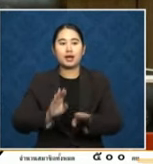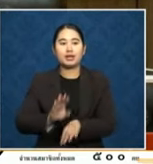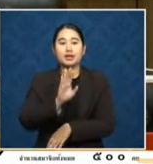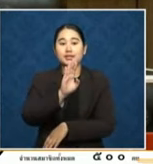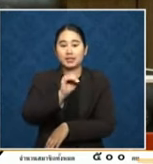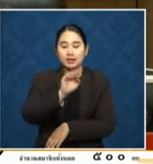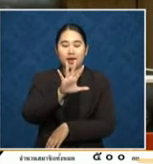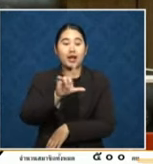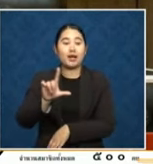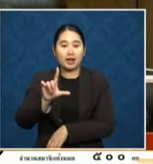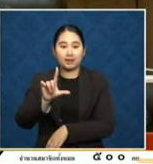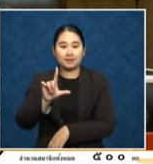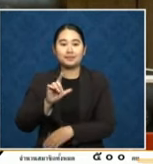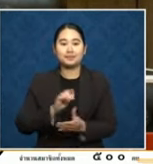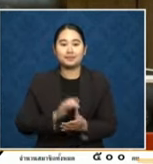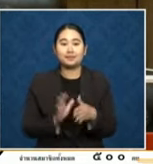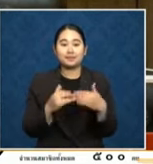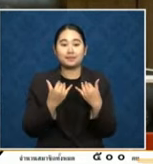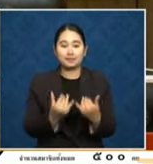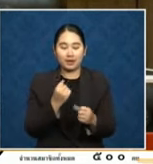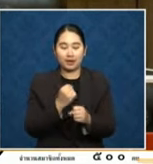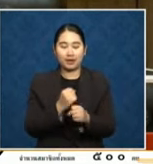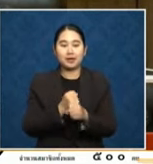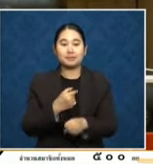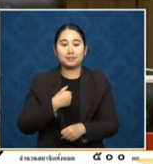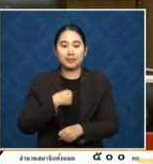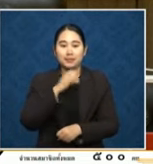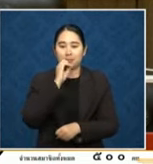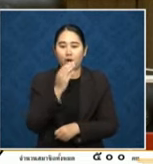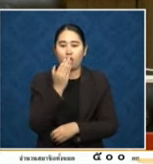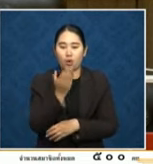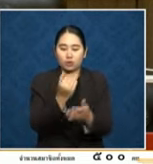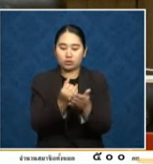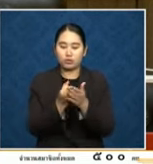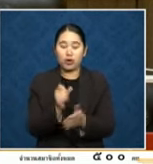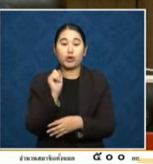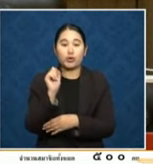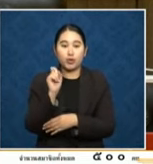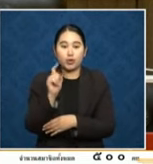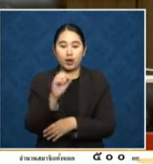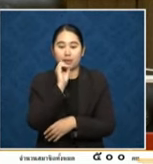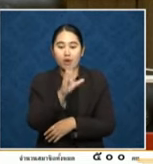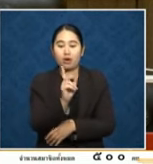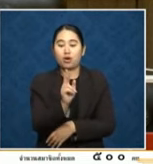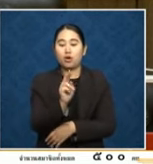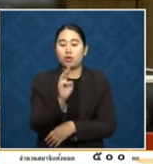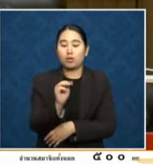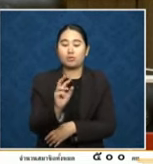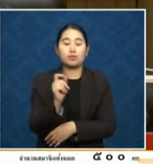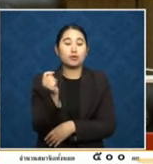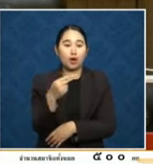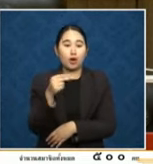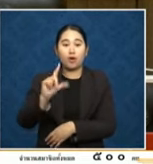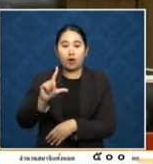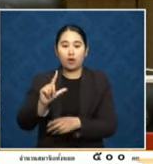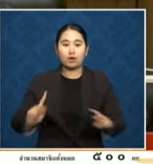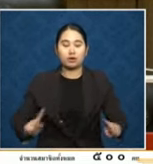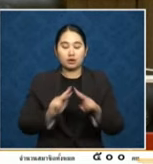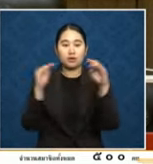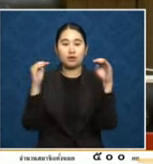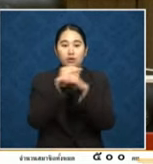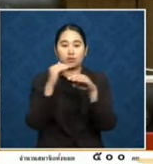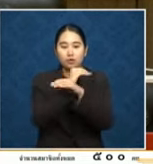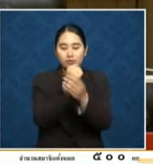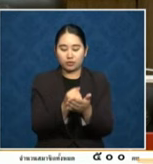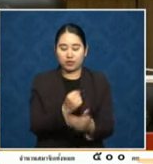45ล้านบาทค่ะในการนี้ค่ะที่ฉันขอเร่งรัดไปยังกรมทางหลวงกระทรวงคมนาคมได้เร่งรัดด